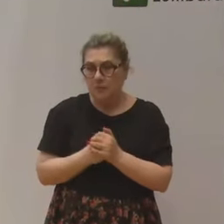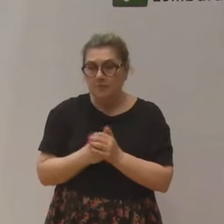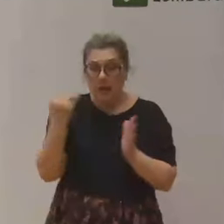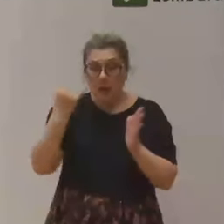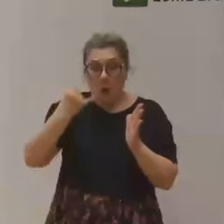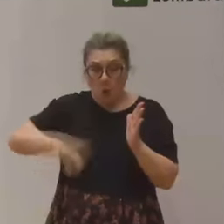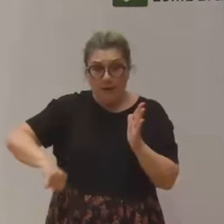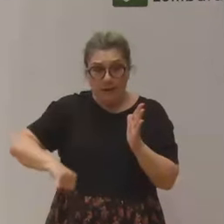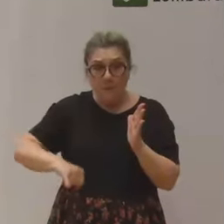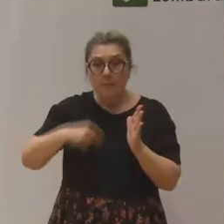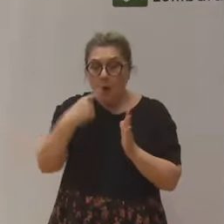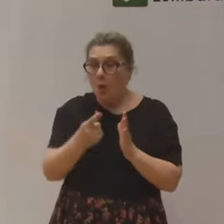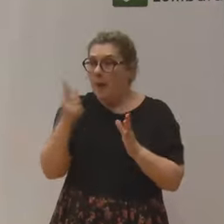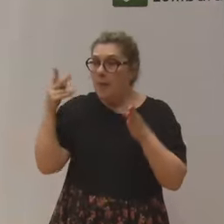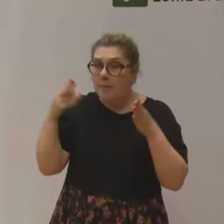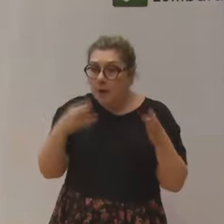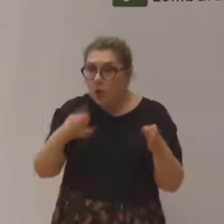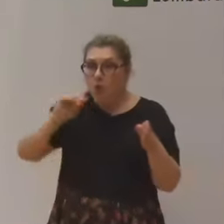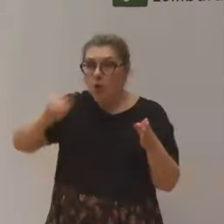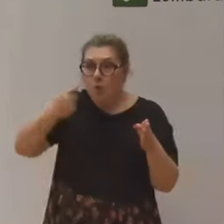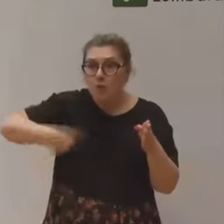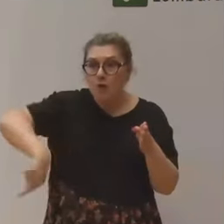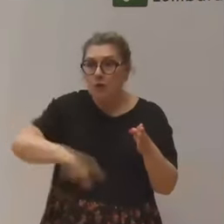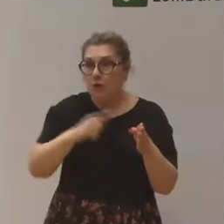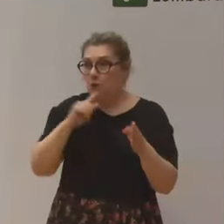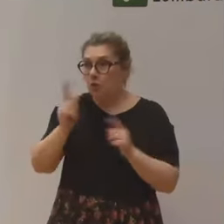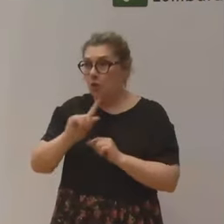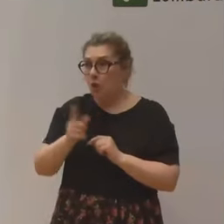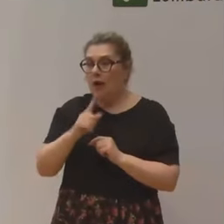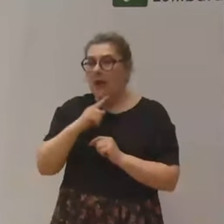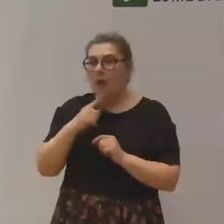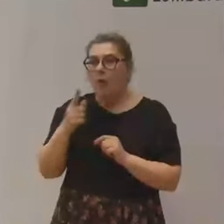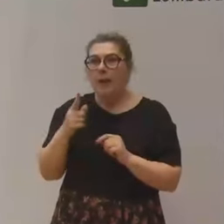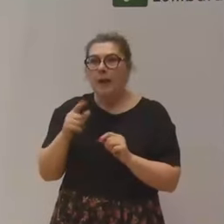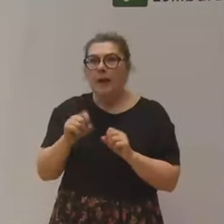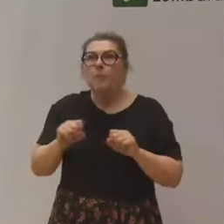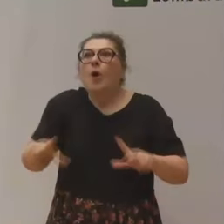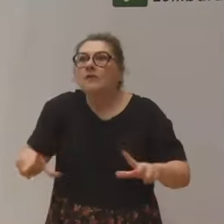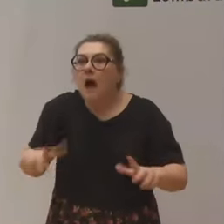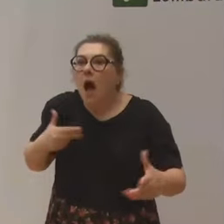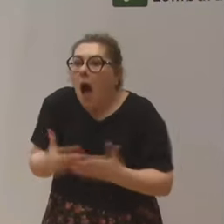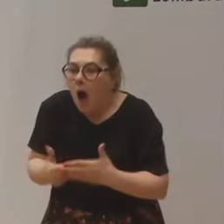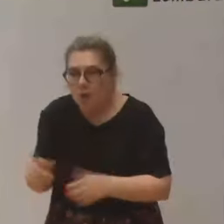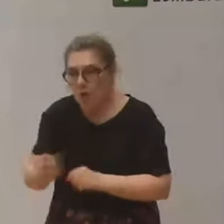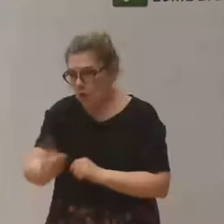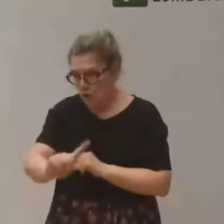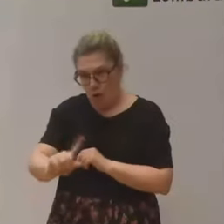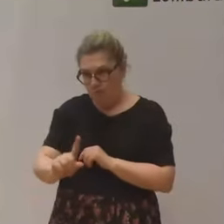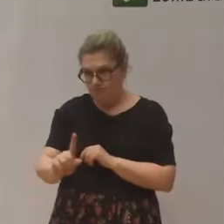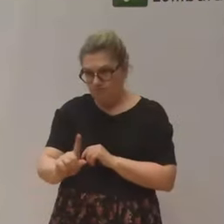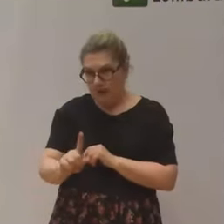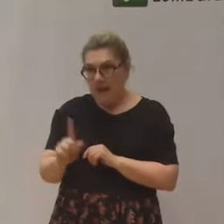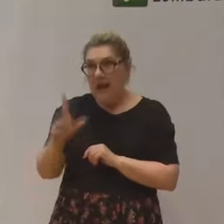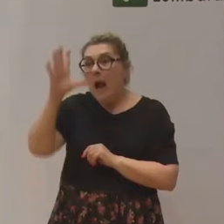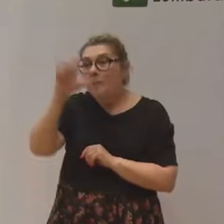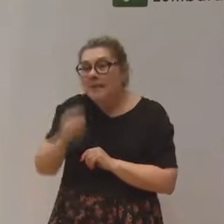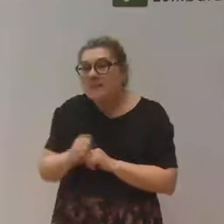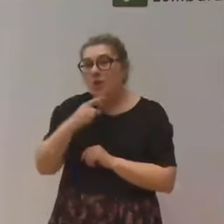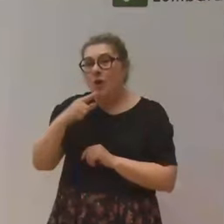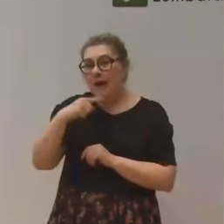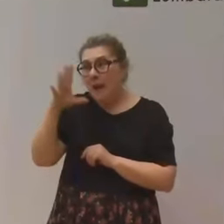aspetto è che il percorso del dopo di noi non si improvvisa, Capisco la resistenza a volte